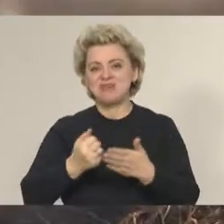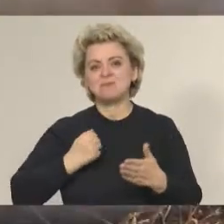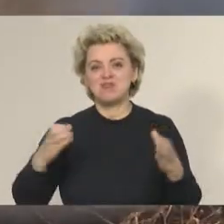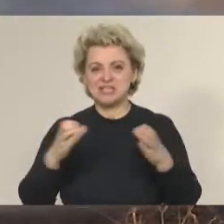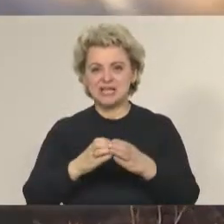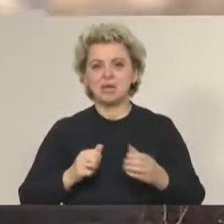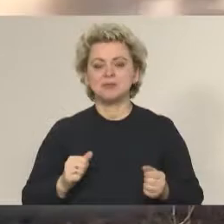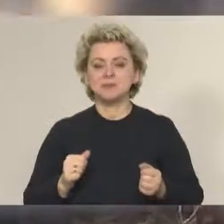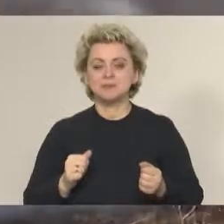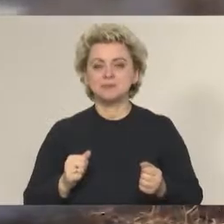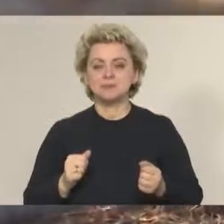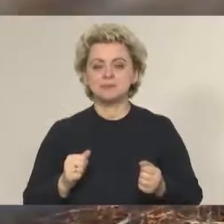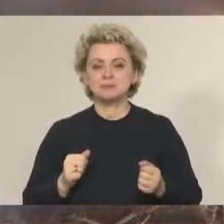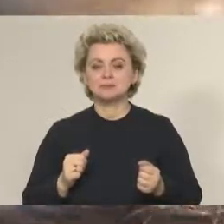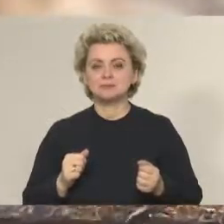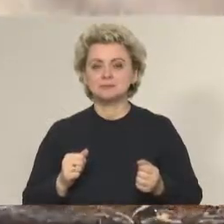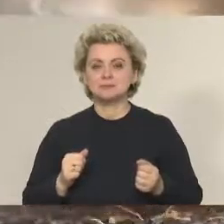войсками.